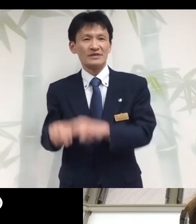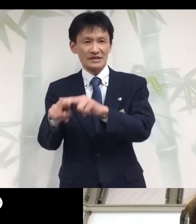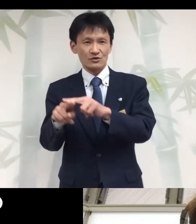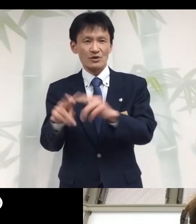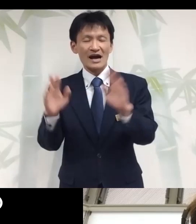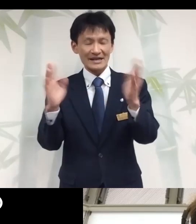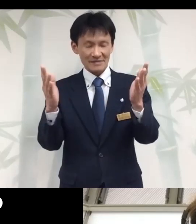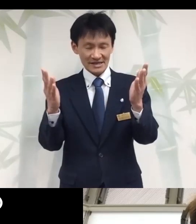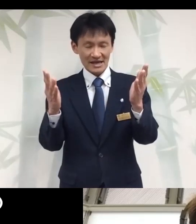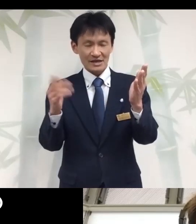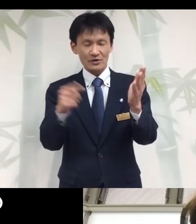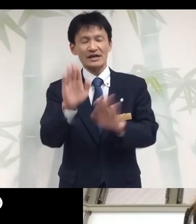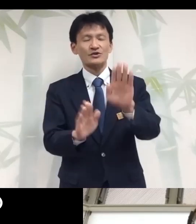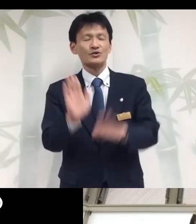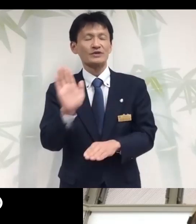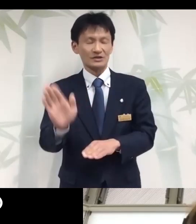状です。